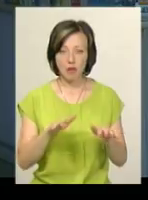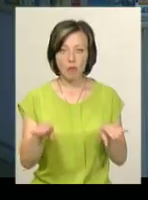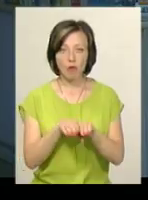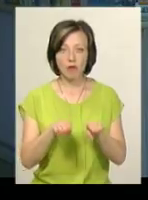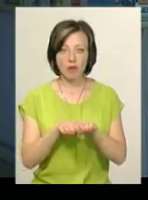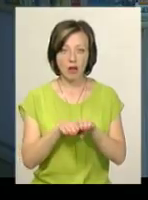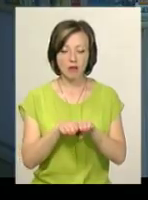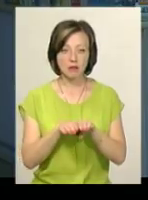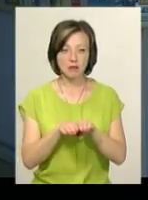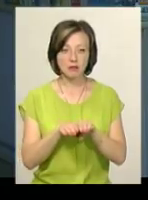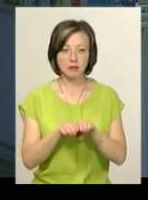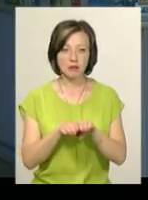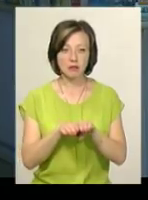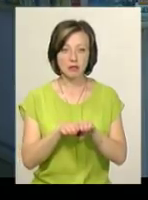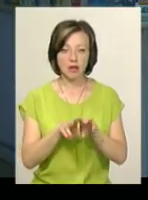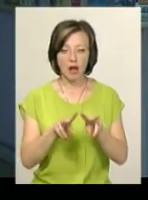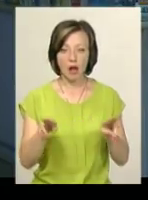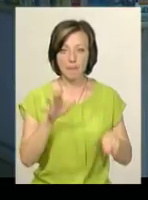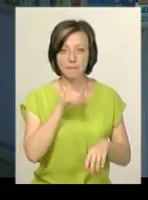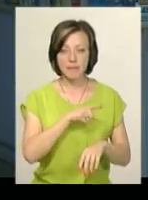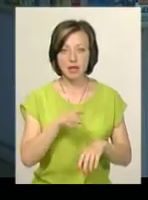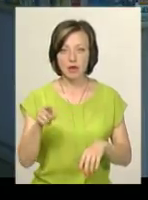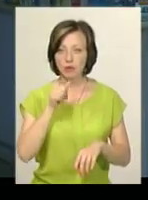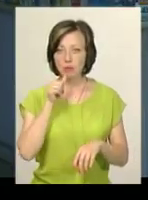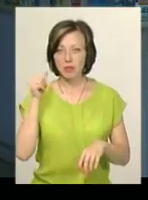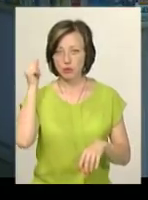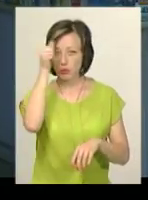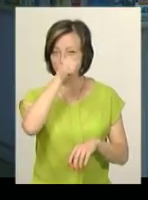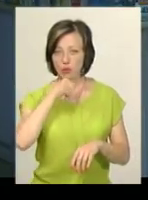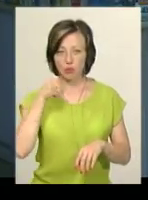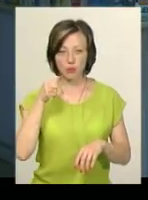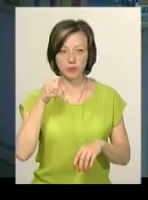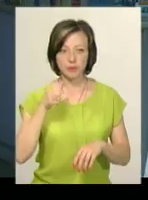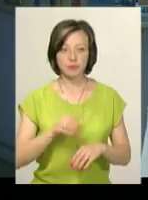порівнянні, наприклад, з таким самим періодом минулого року.